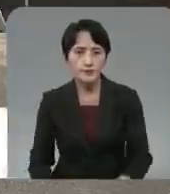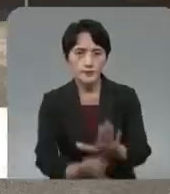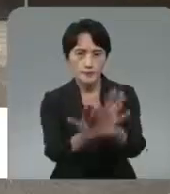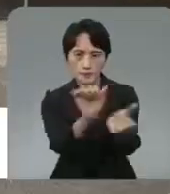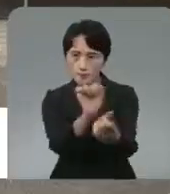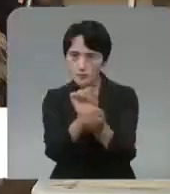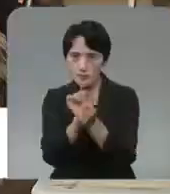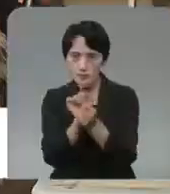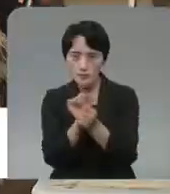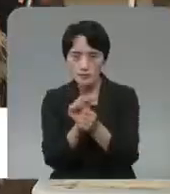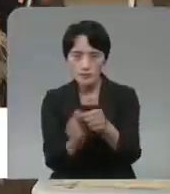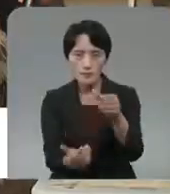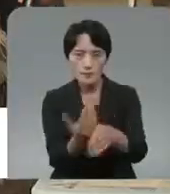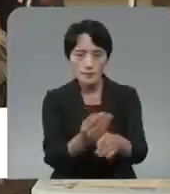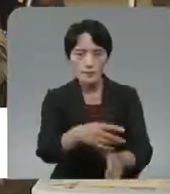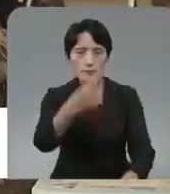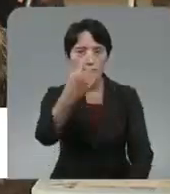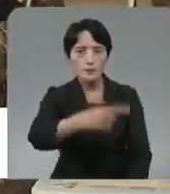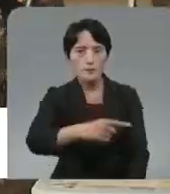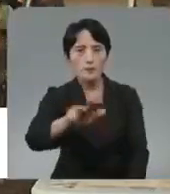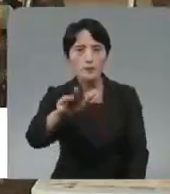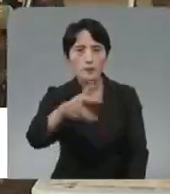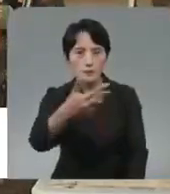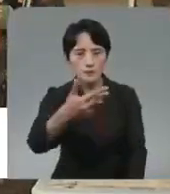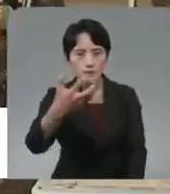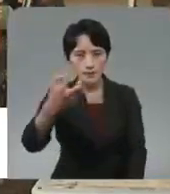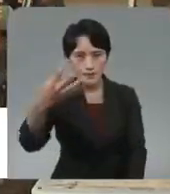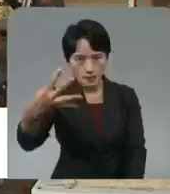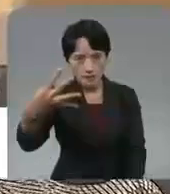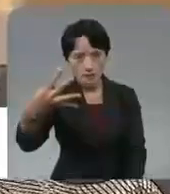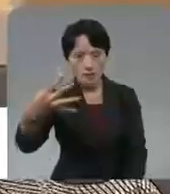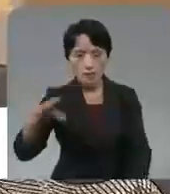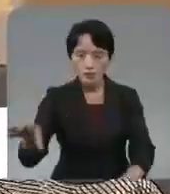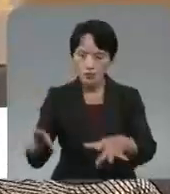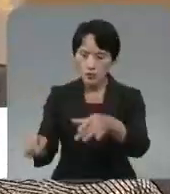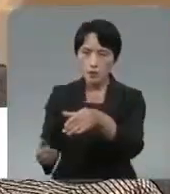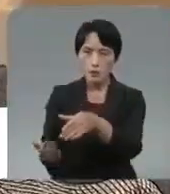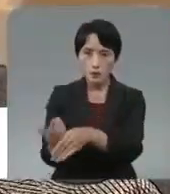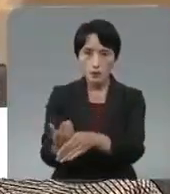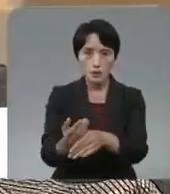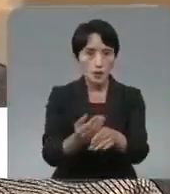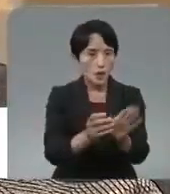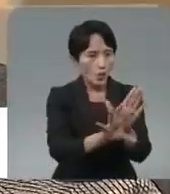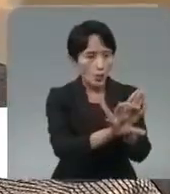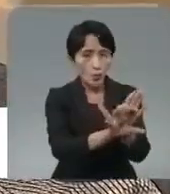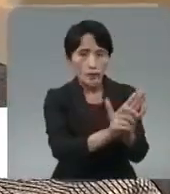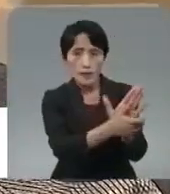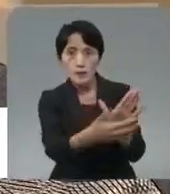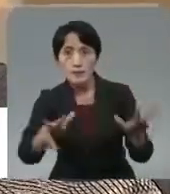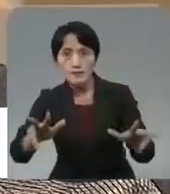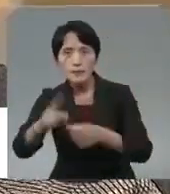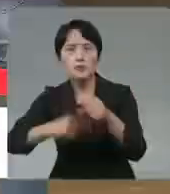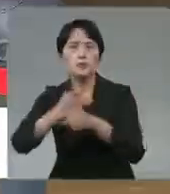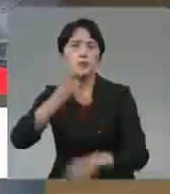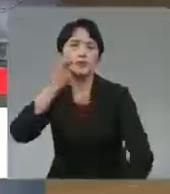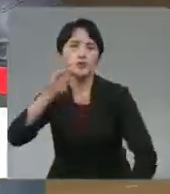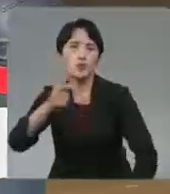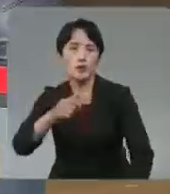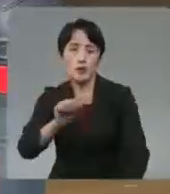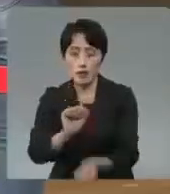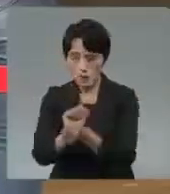по данным корейского управления по контролю и профилактике заболеваний а за сутки 20 июля стране